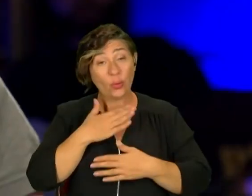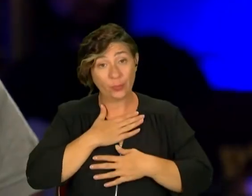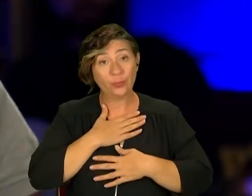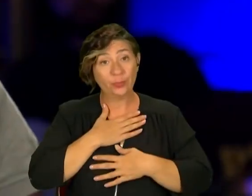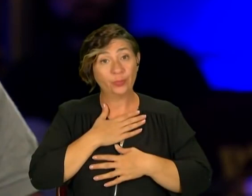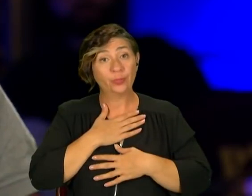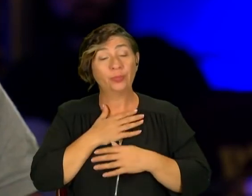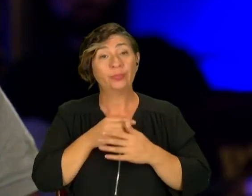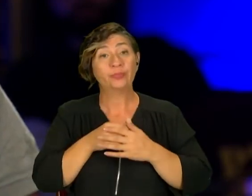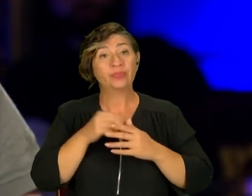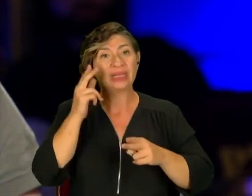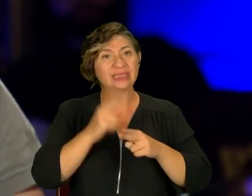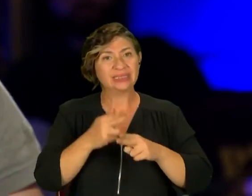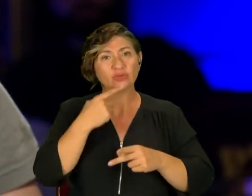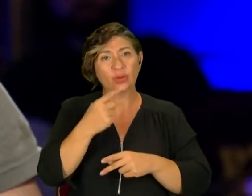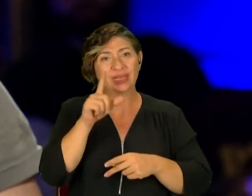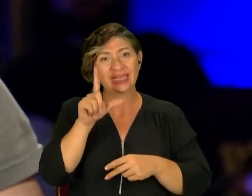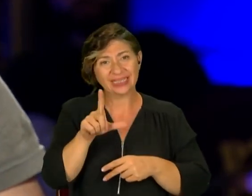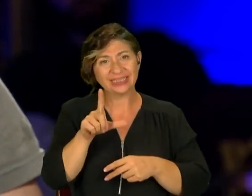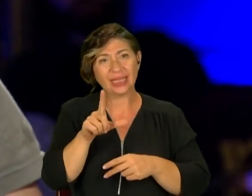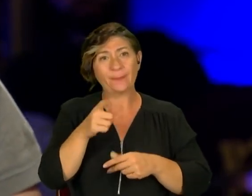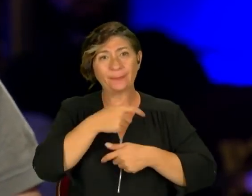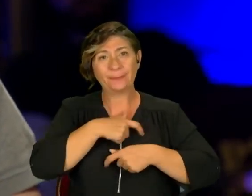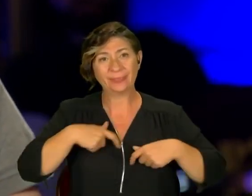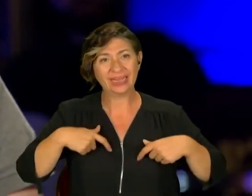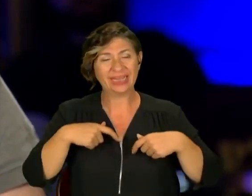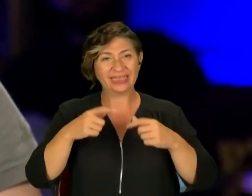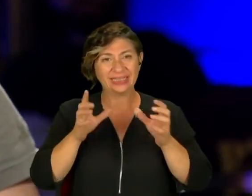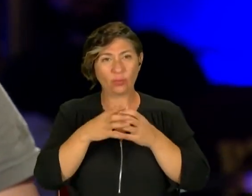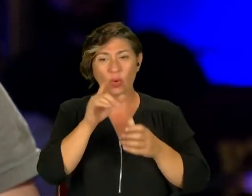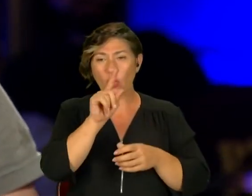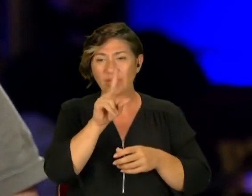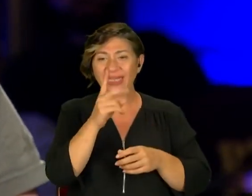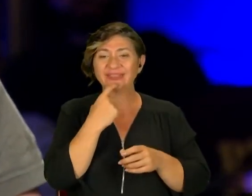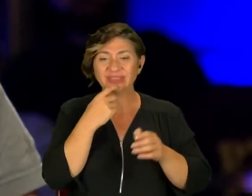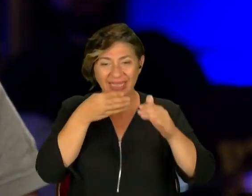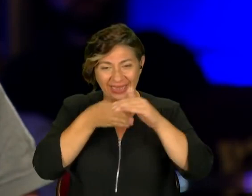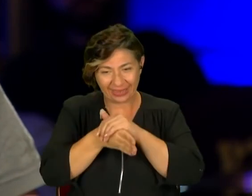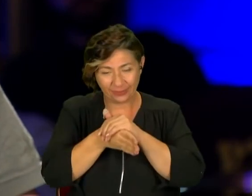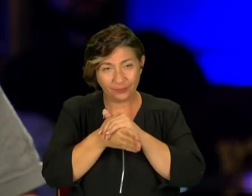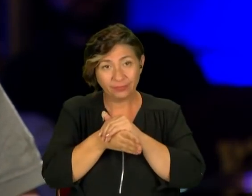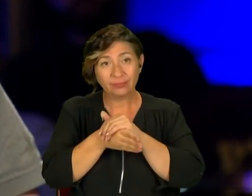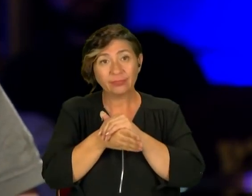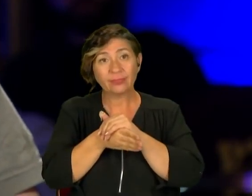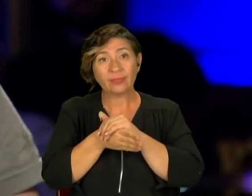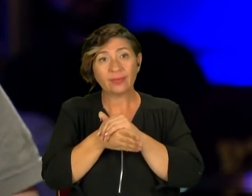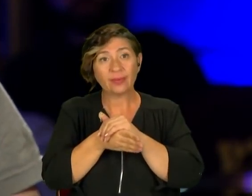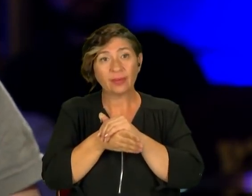zamanda. Kısaca hızlı bir şekilde söylemem gerekirse milli takıma 12 yaşlarında girdim.